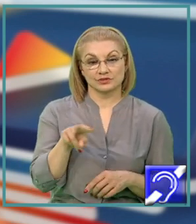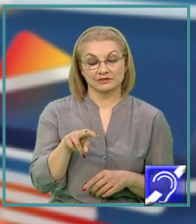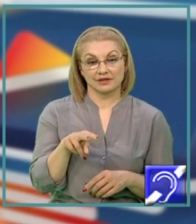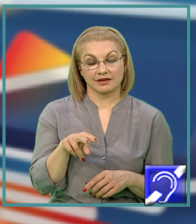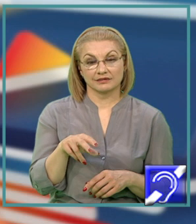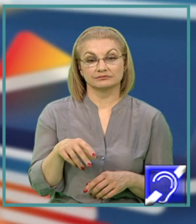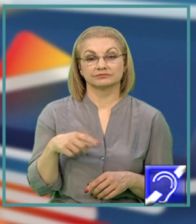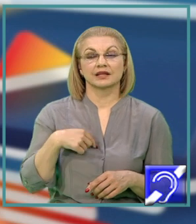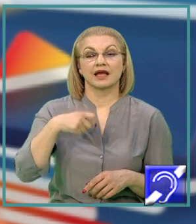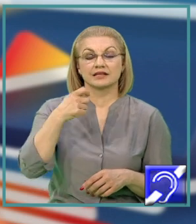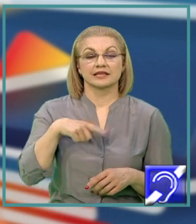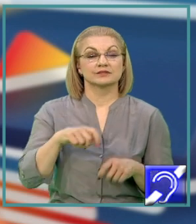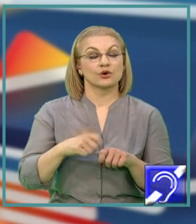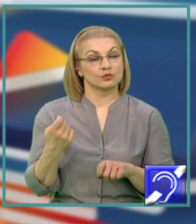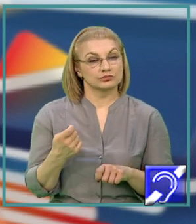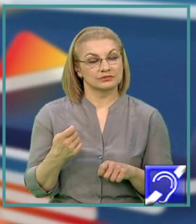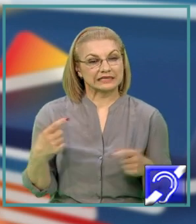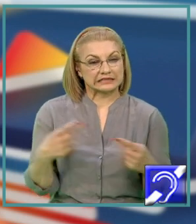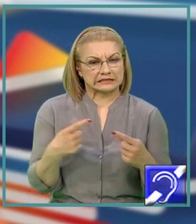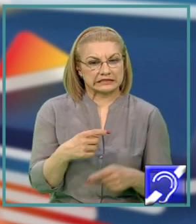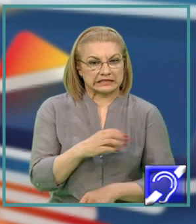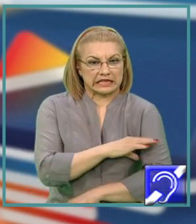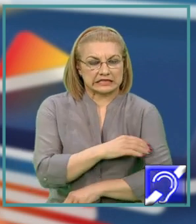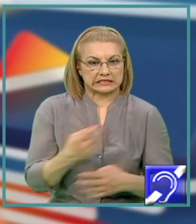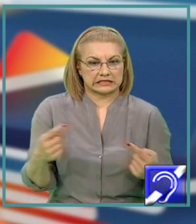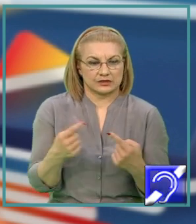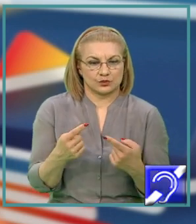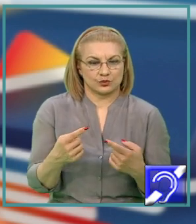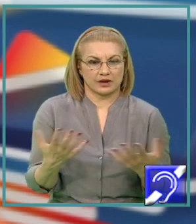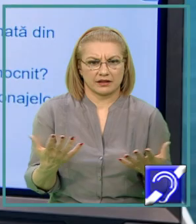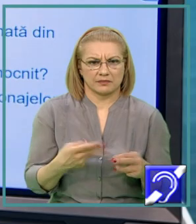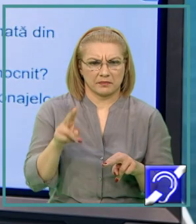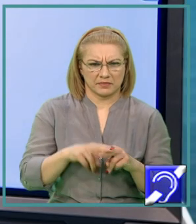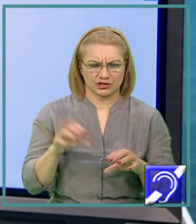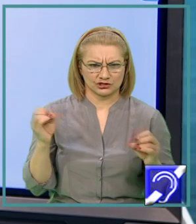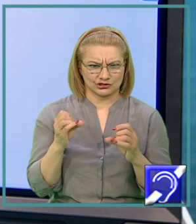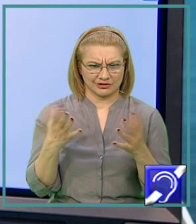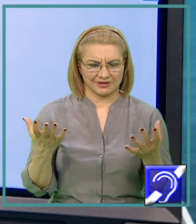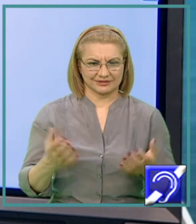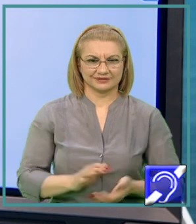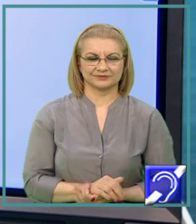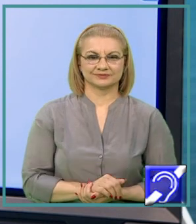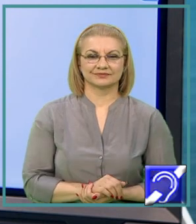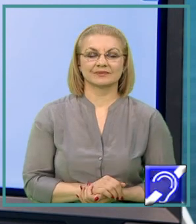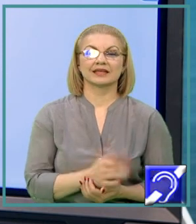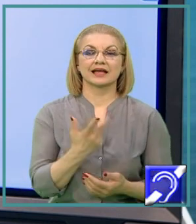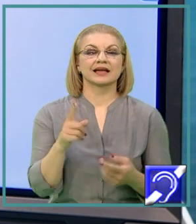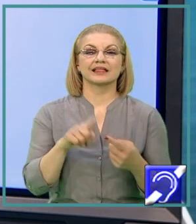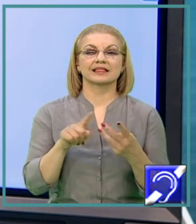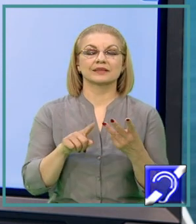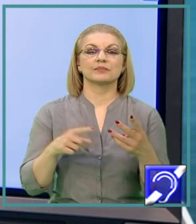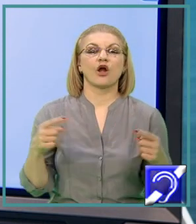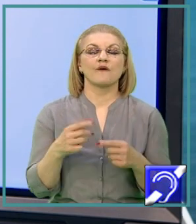ele există o ruptură, o tensiune, un conflict major. Câte tipuri de